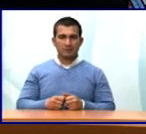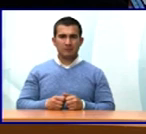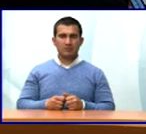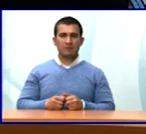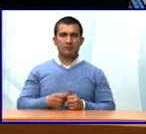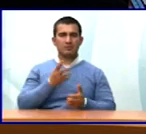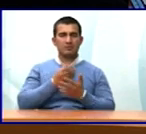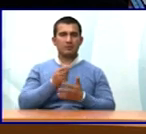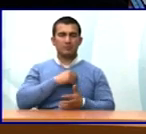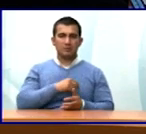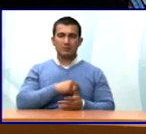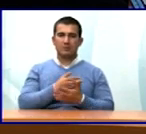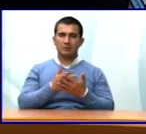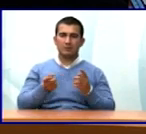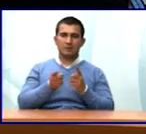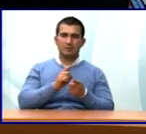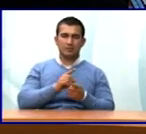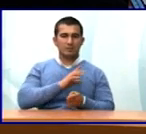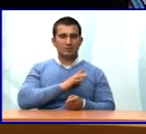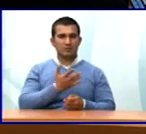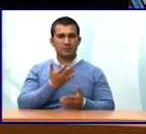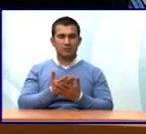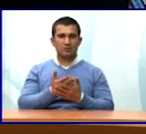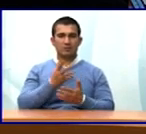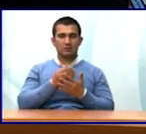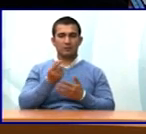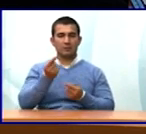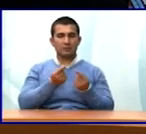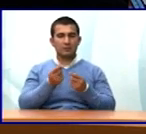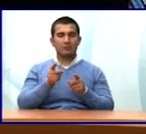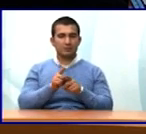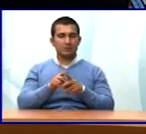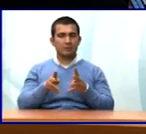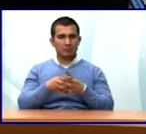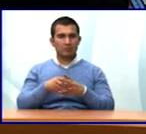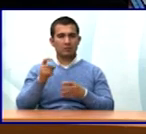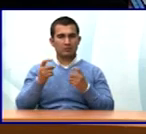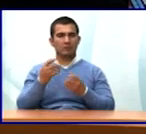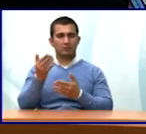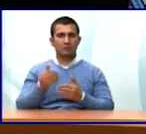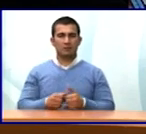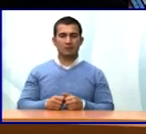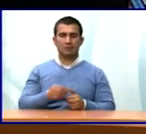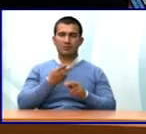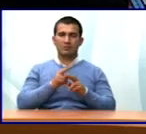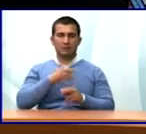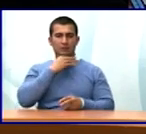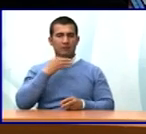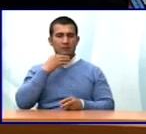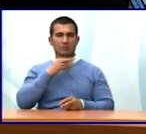o'z holatini o'zgartirishi yoki o'zgartirmasligi ham aynan mineral o'g'itlar bilan bog'liq ekan. Bu ko'p o'simliklar